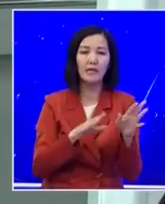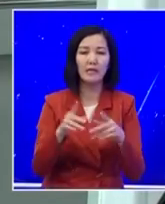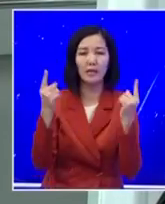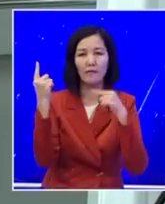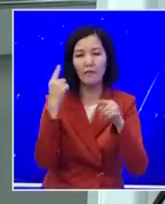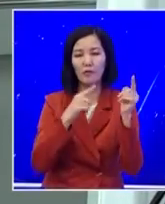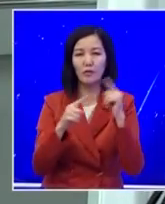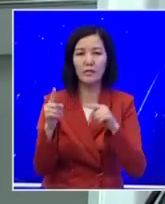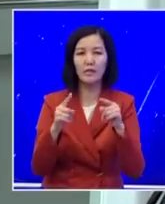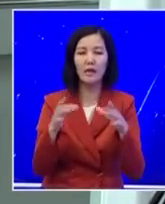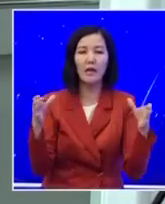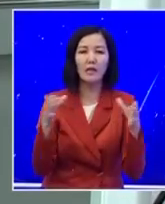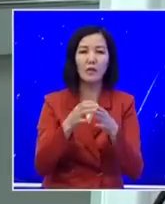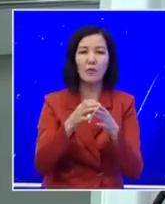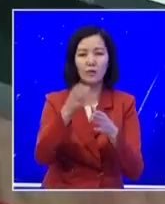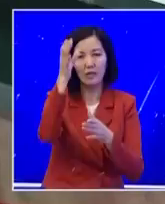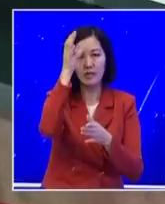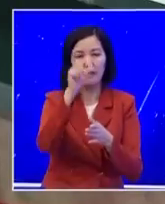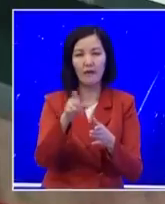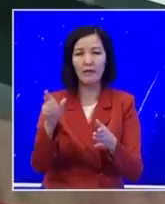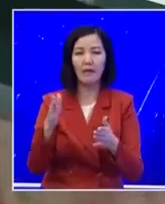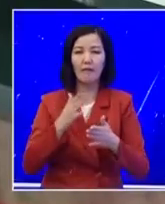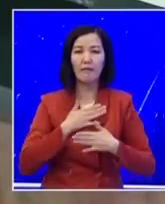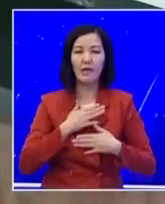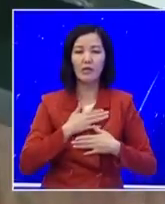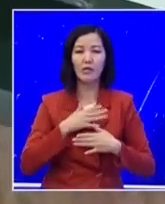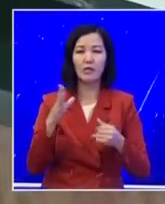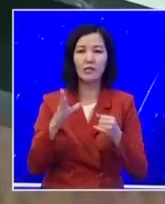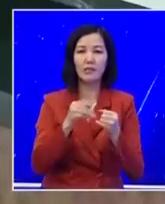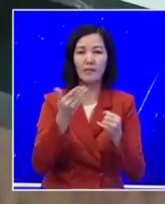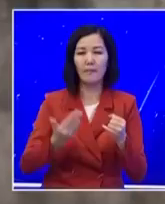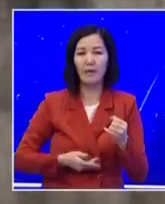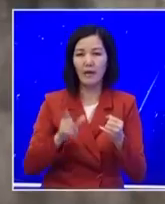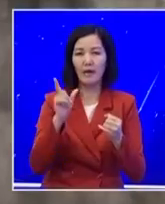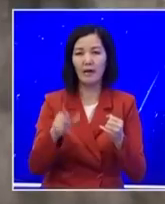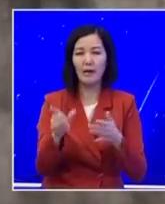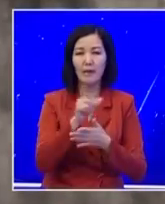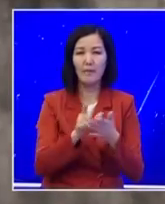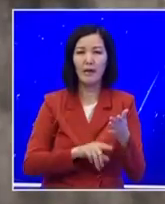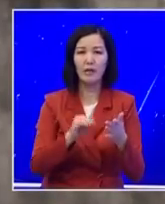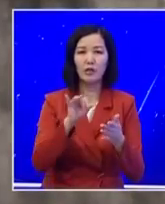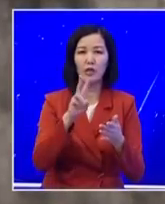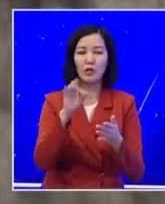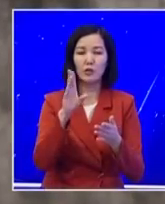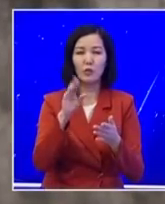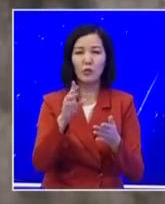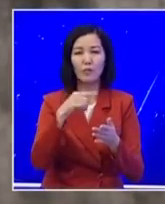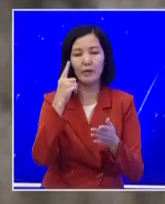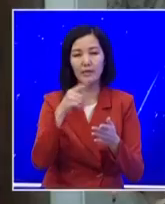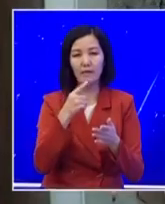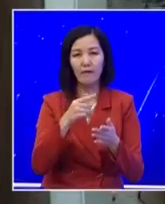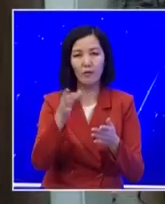и научной интеллигенции. Среди них оказался и наш земляк, классик казахской литературы и поэт Ильяс Жансугуров. По словам